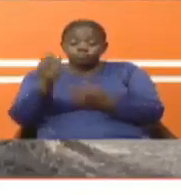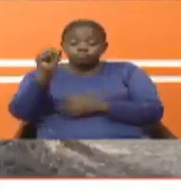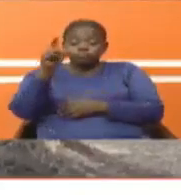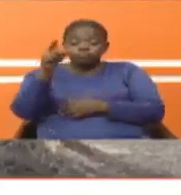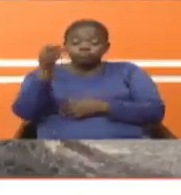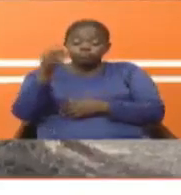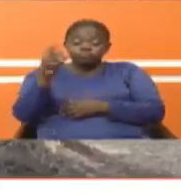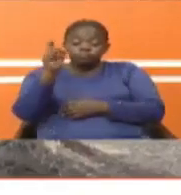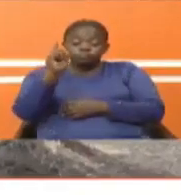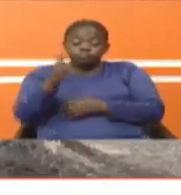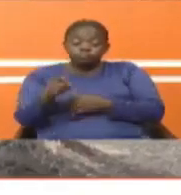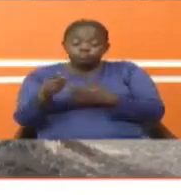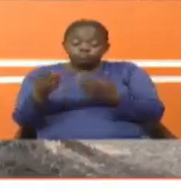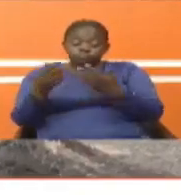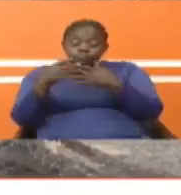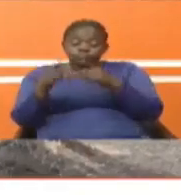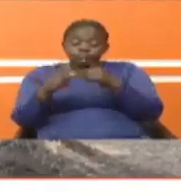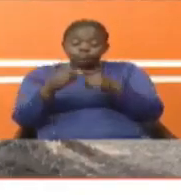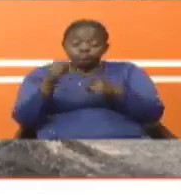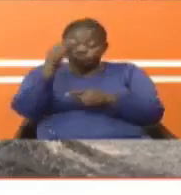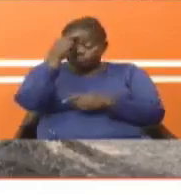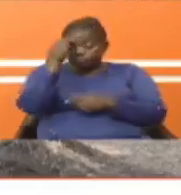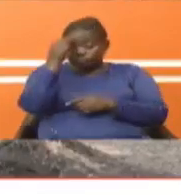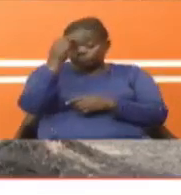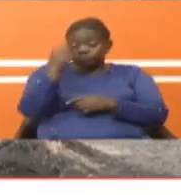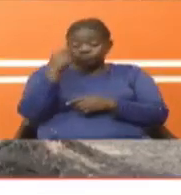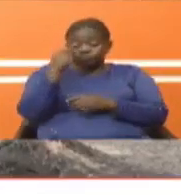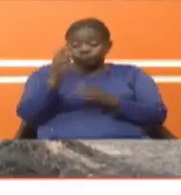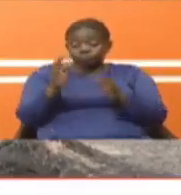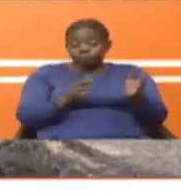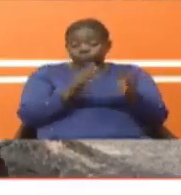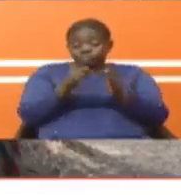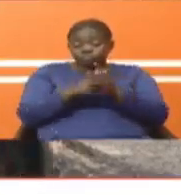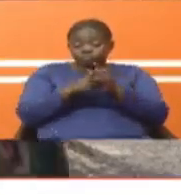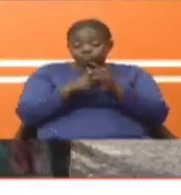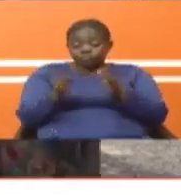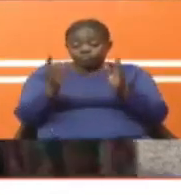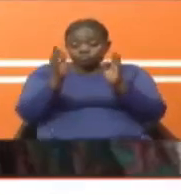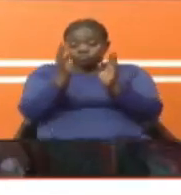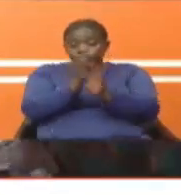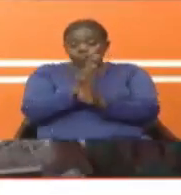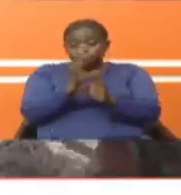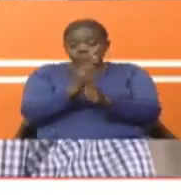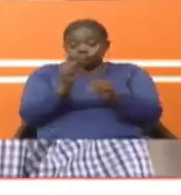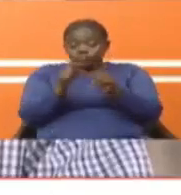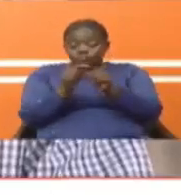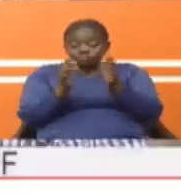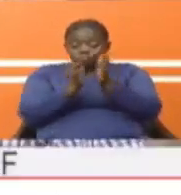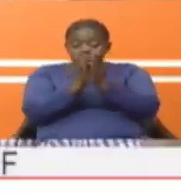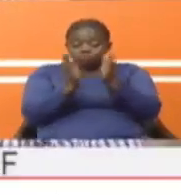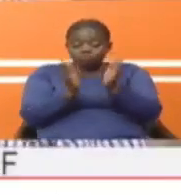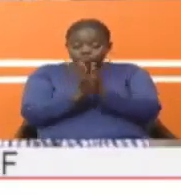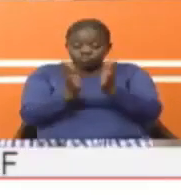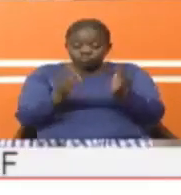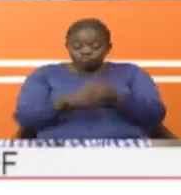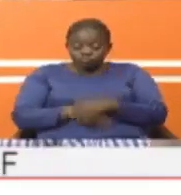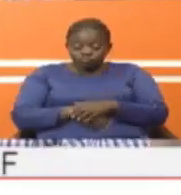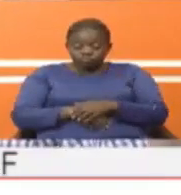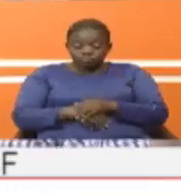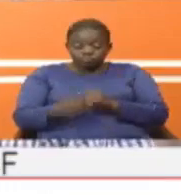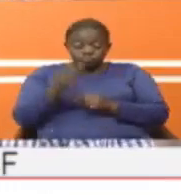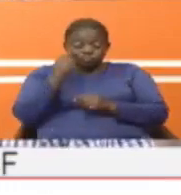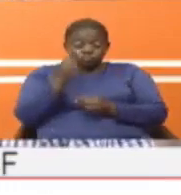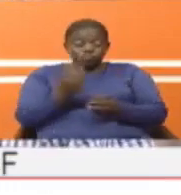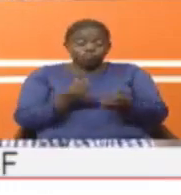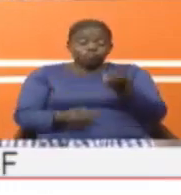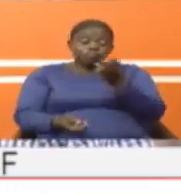batuukirako nga bamaze okutta abayizi bamusanga yetekka kudduka yeekweke nga bwalambulula. We saw fire, then